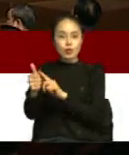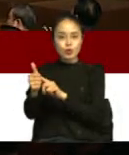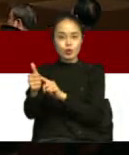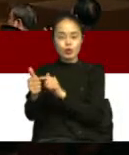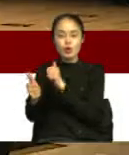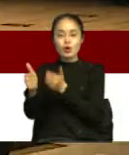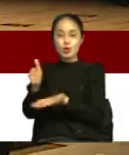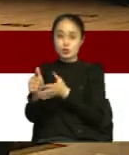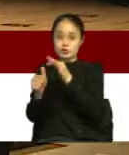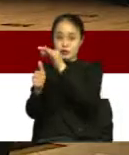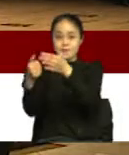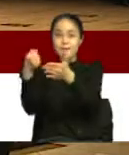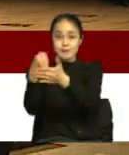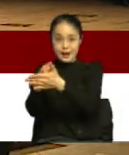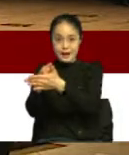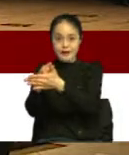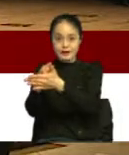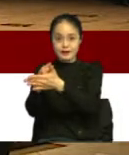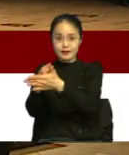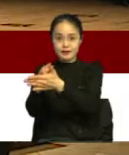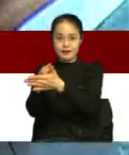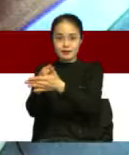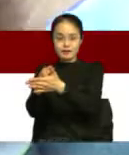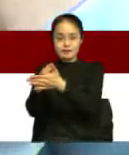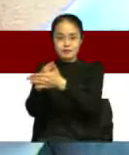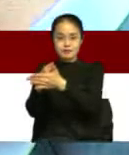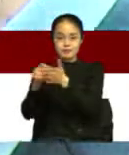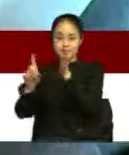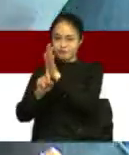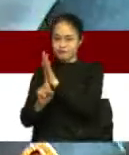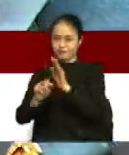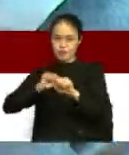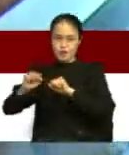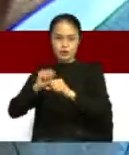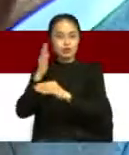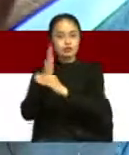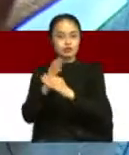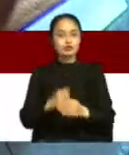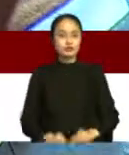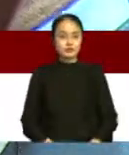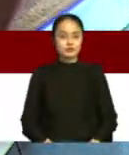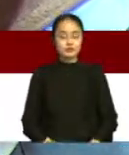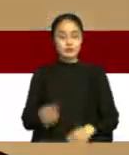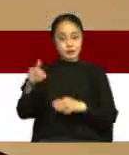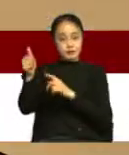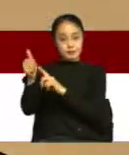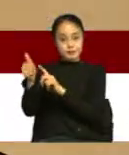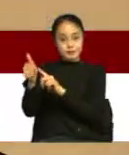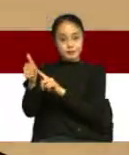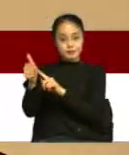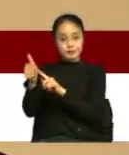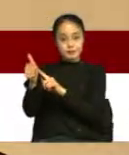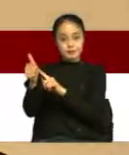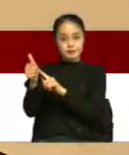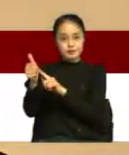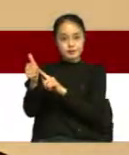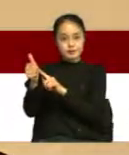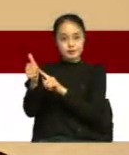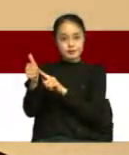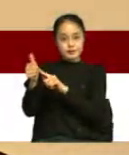공천을 받은 후 본격적인 선거전을 펼치고 있습니다. 김 후보는 1995년 구의원 출마 당시부터